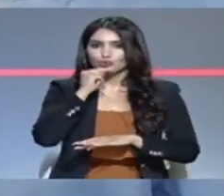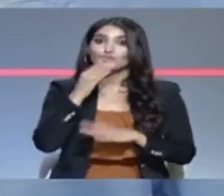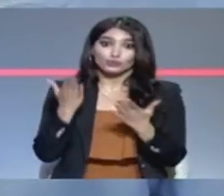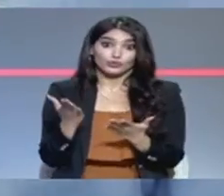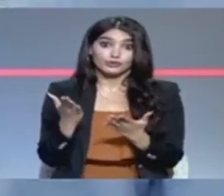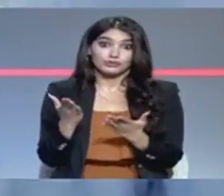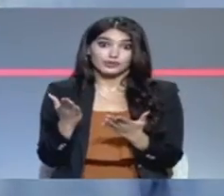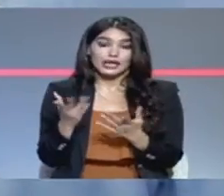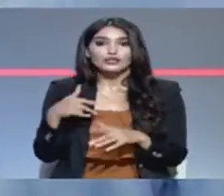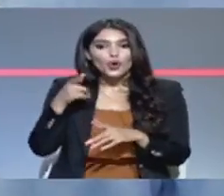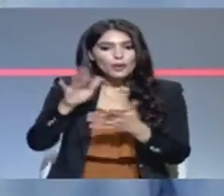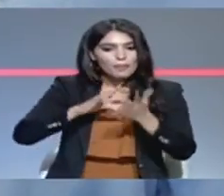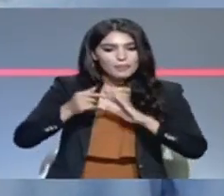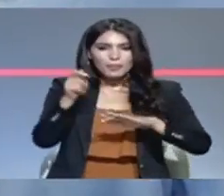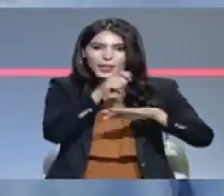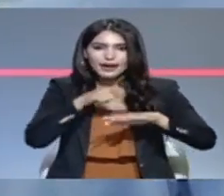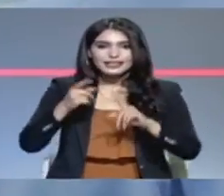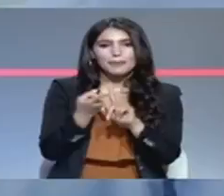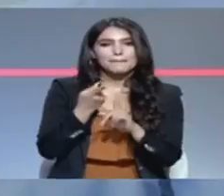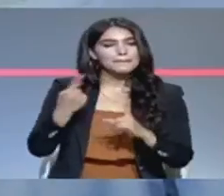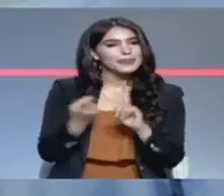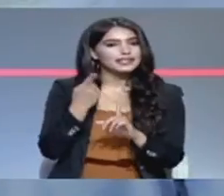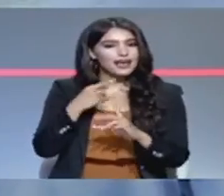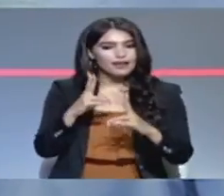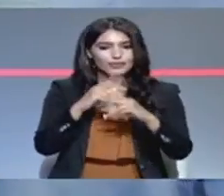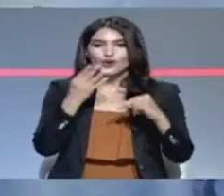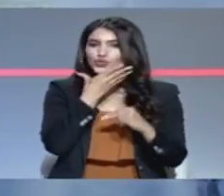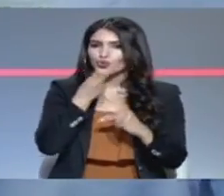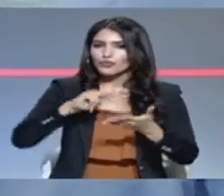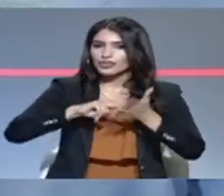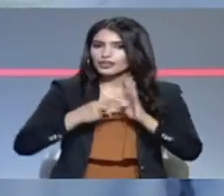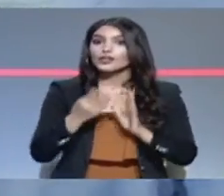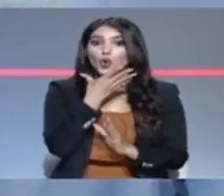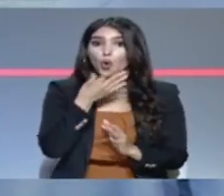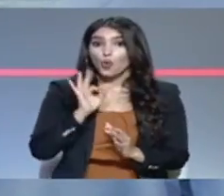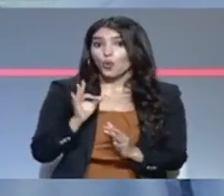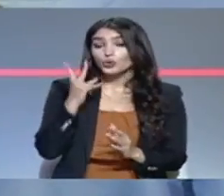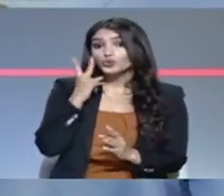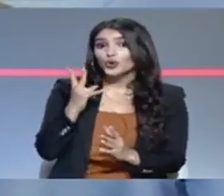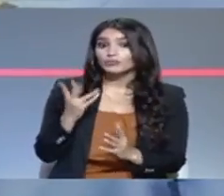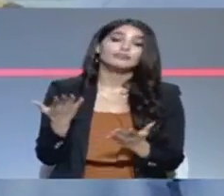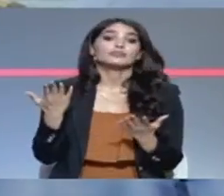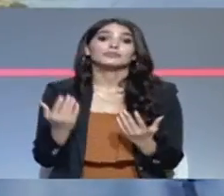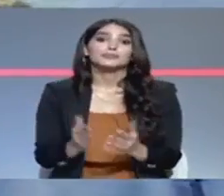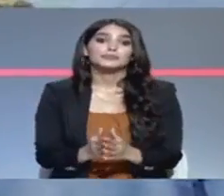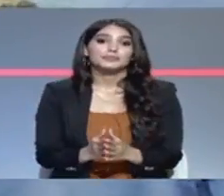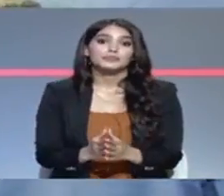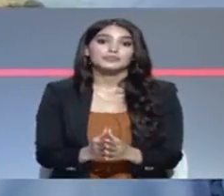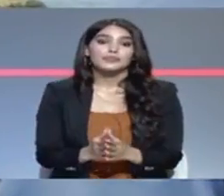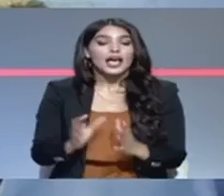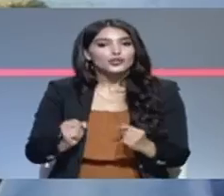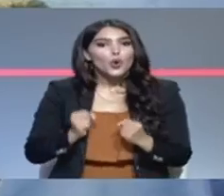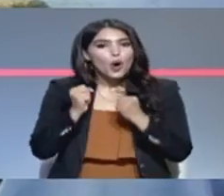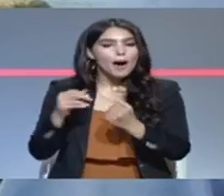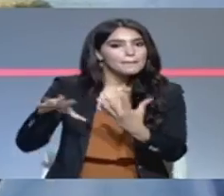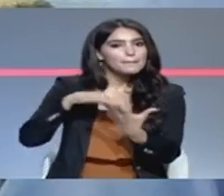وخصوصية تشكيلية وخصوصية كذلك معناها من ناحية تقنية، فحاولنا باش يكون هناك